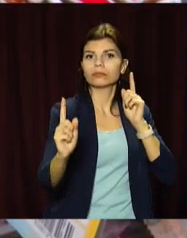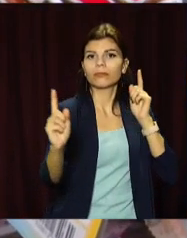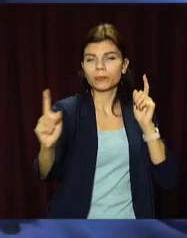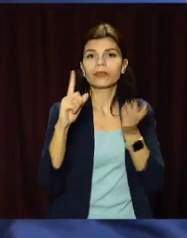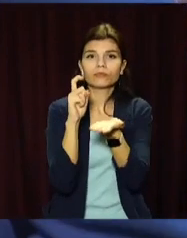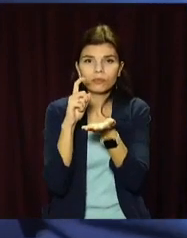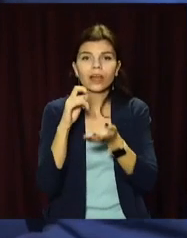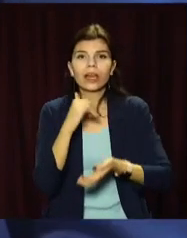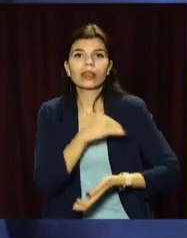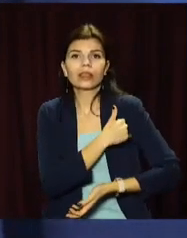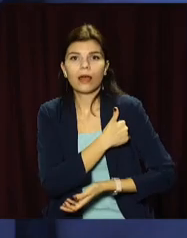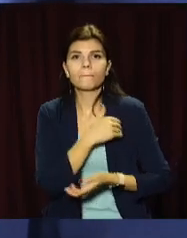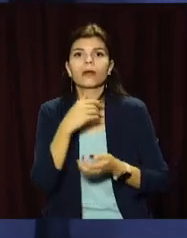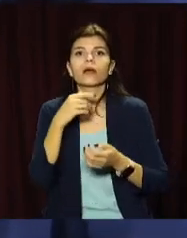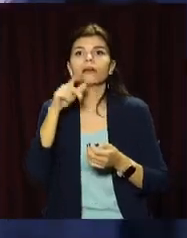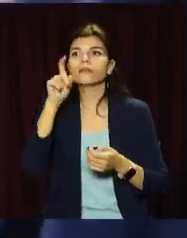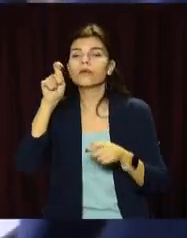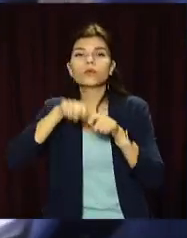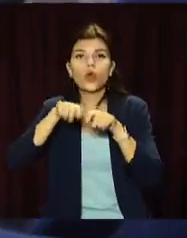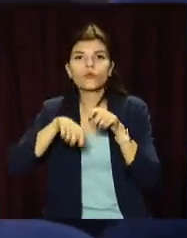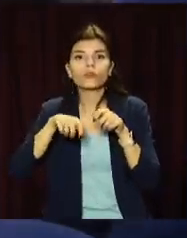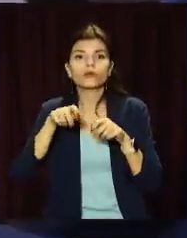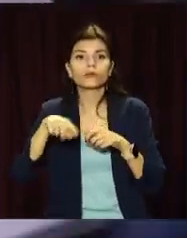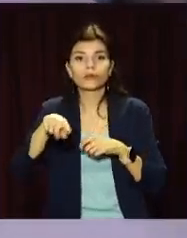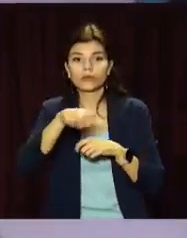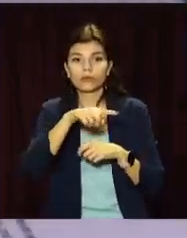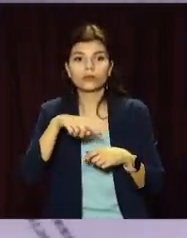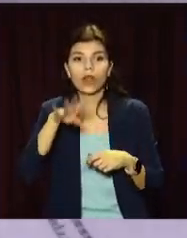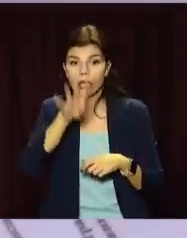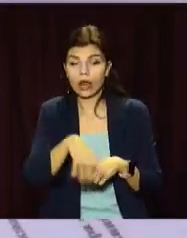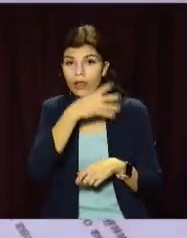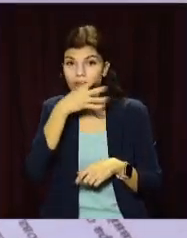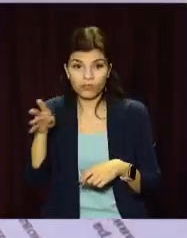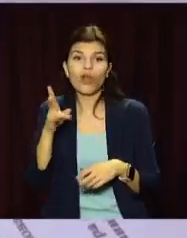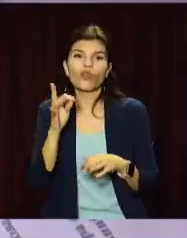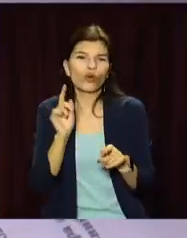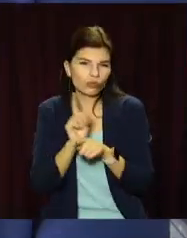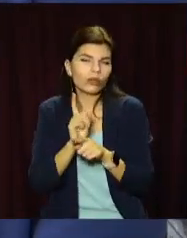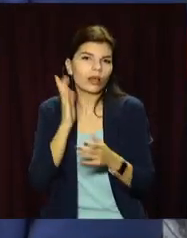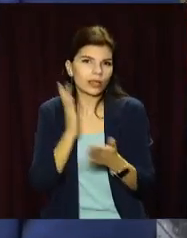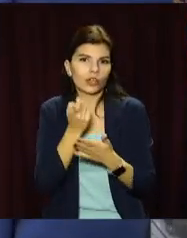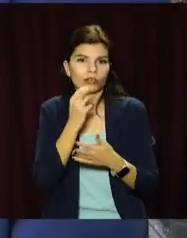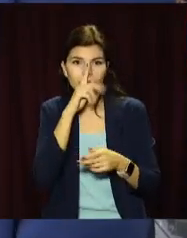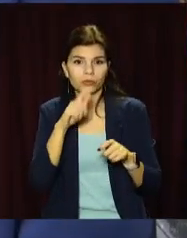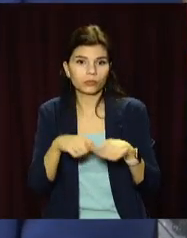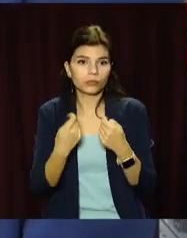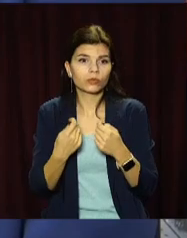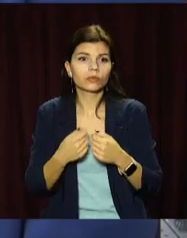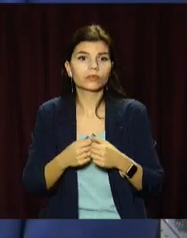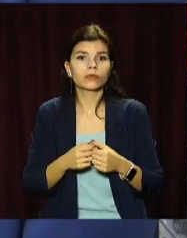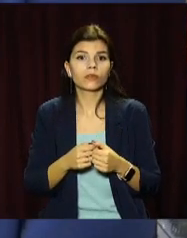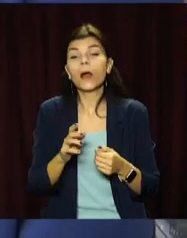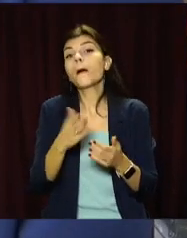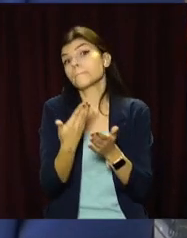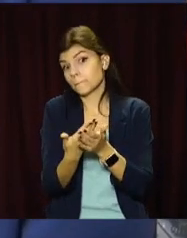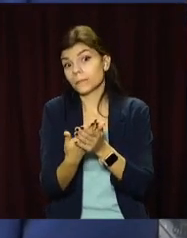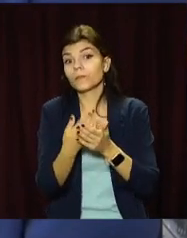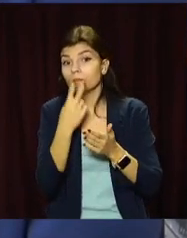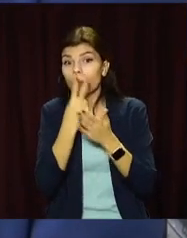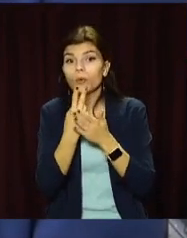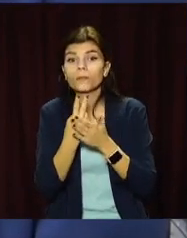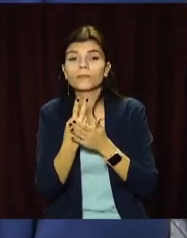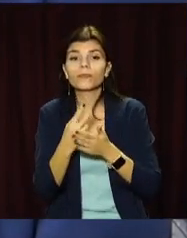графік вимірювання температури у персоналу. Але без недоліків теж не обходиться. Ми повинні показати, продемонструвати, наприклад,